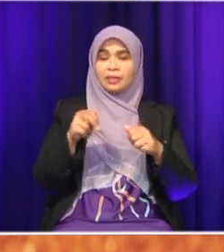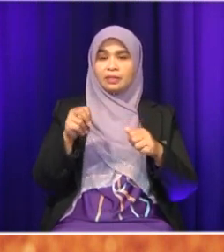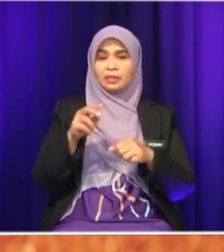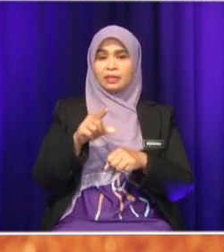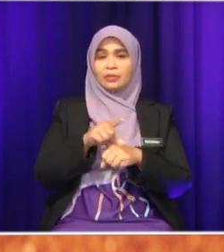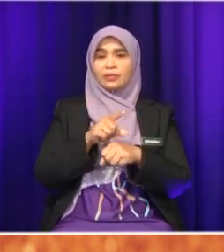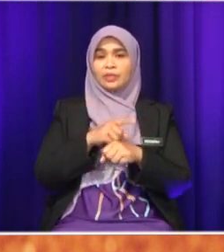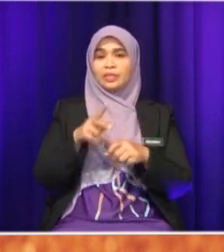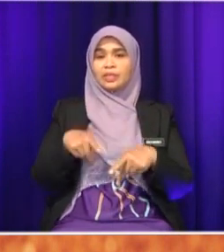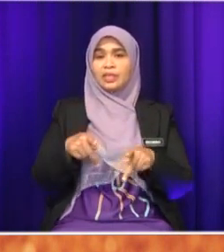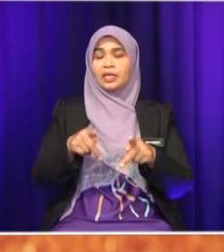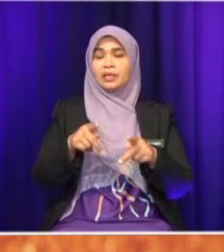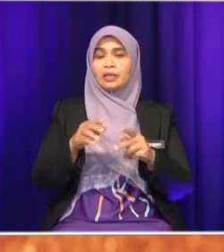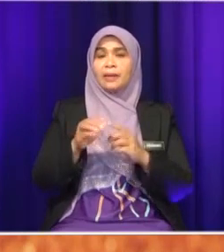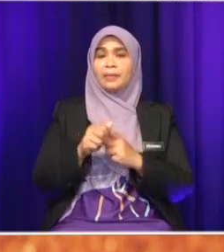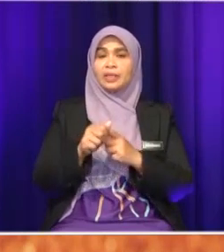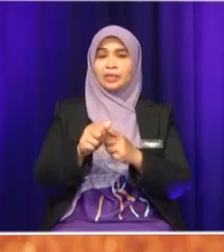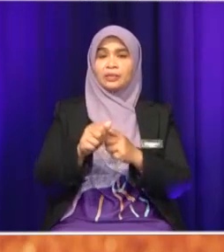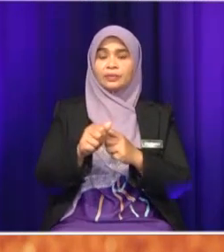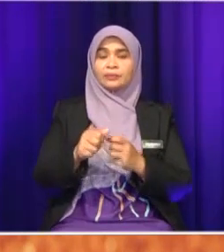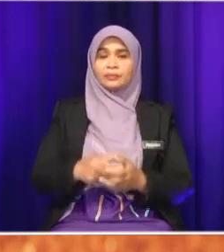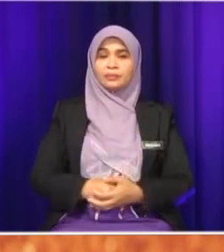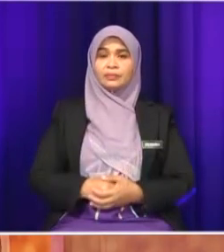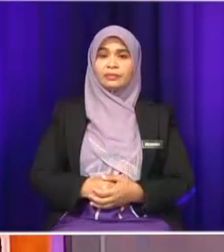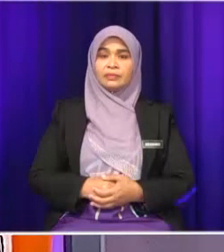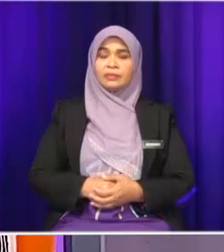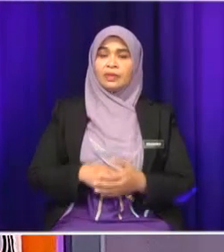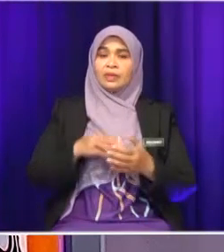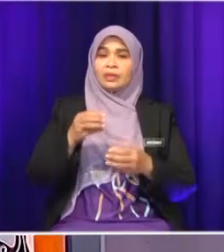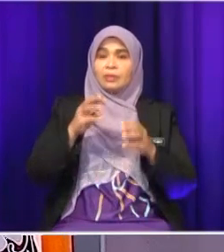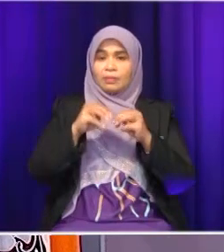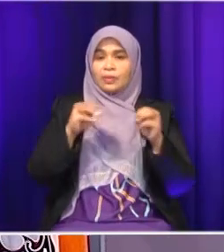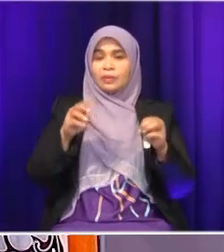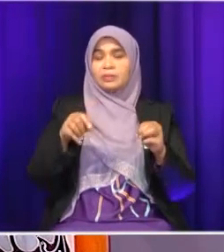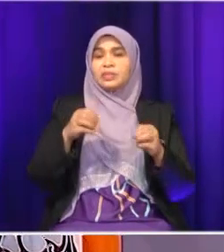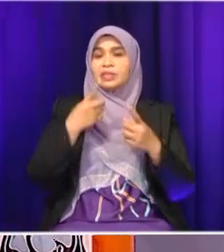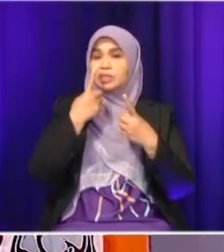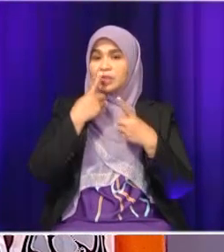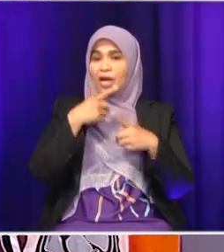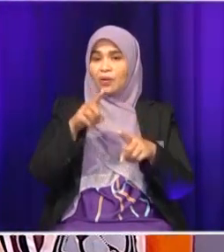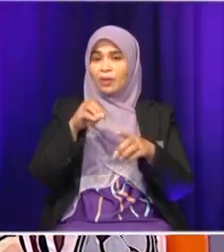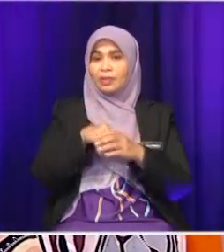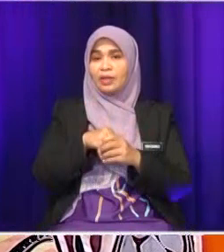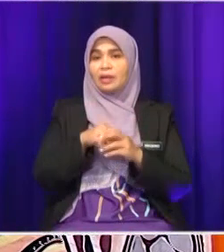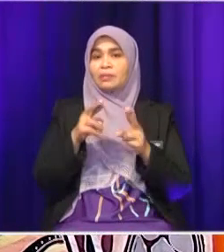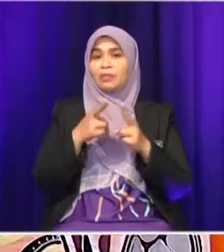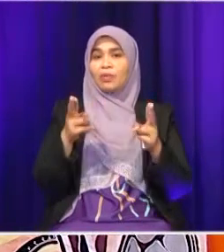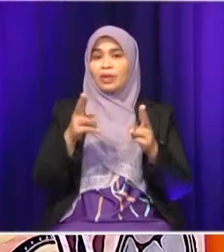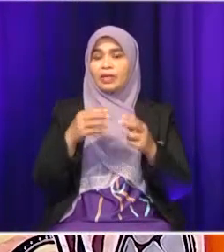ruang yang disediakan jadi maknanya jawab dalam ruang yang disediakan